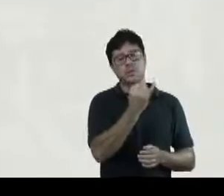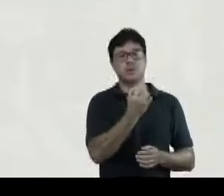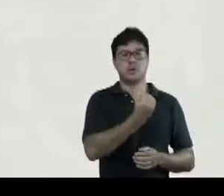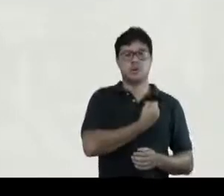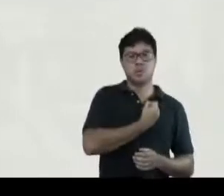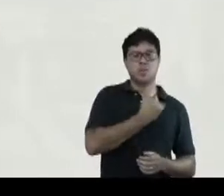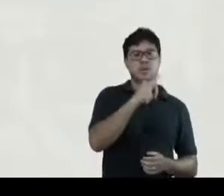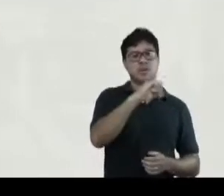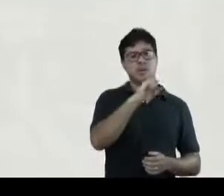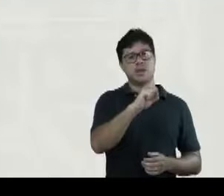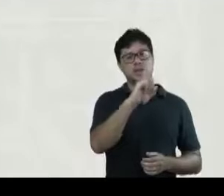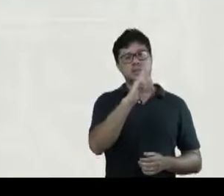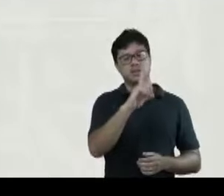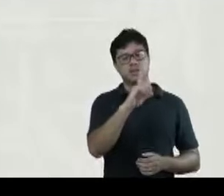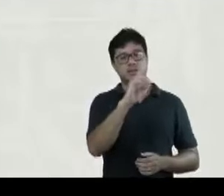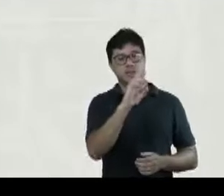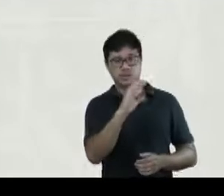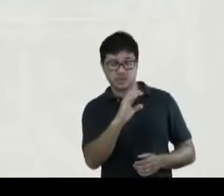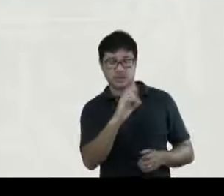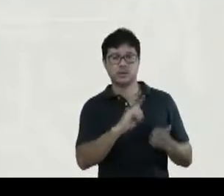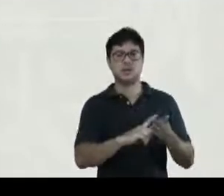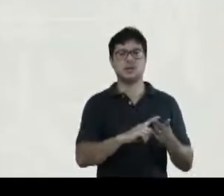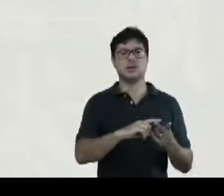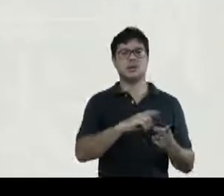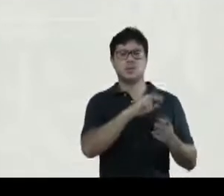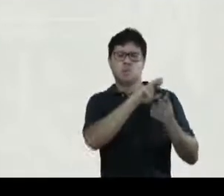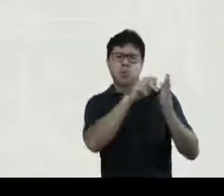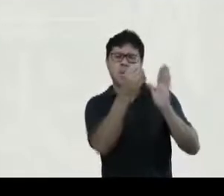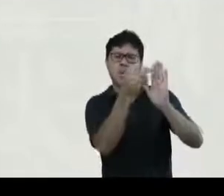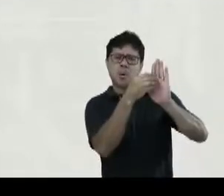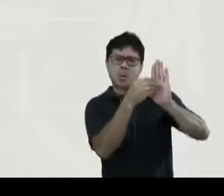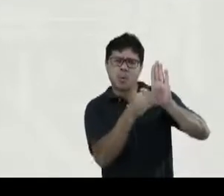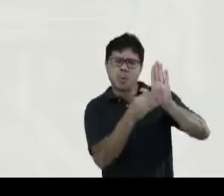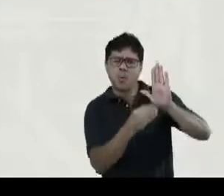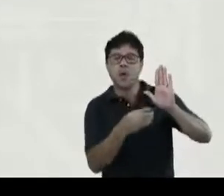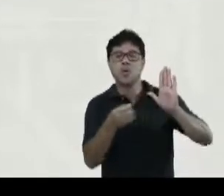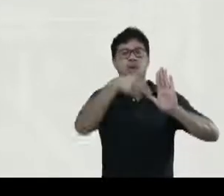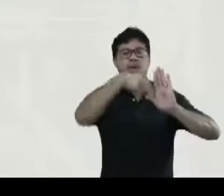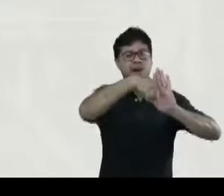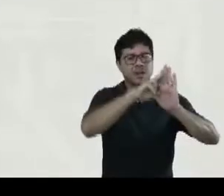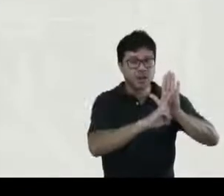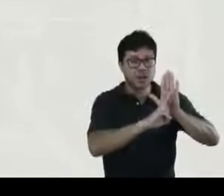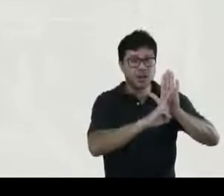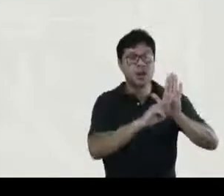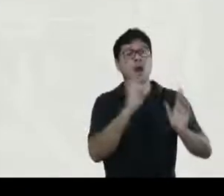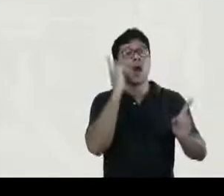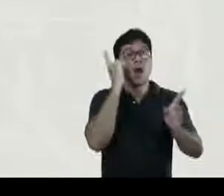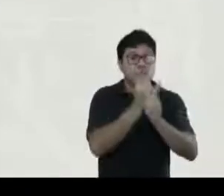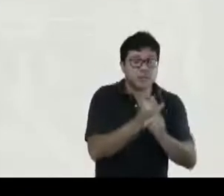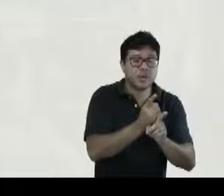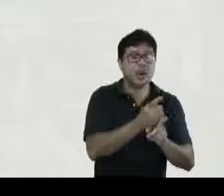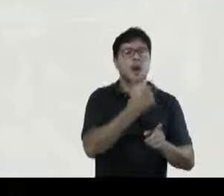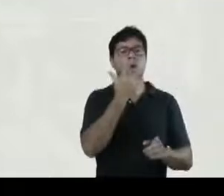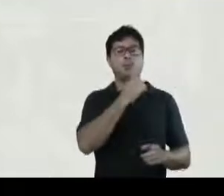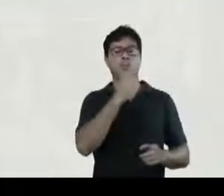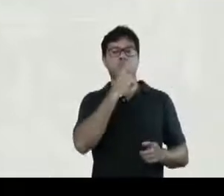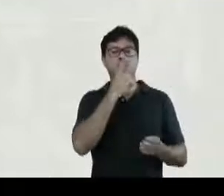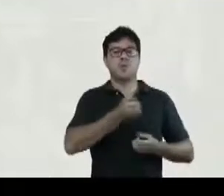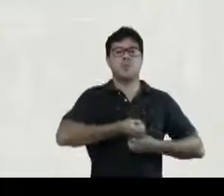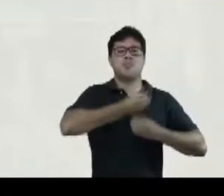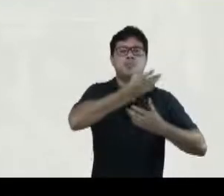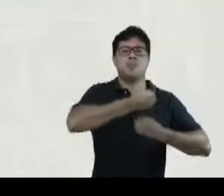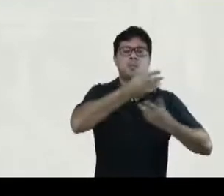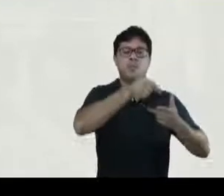neuen Stellenwert als Identifier der Manifestation. Ich zeige Ihnen